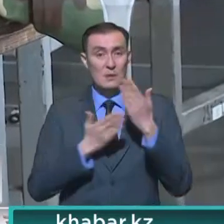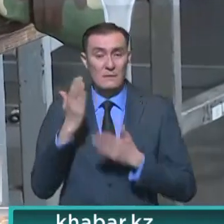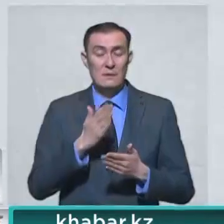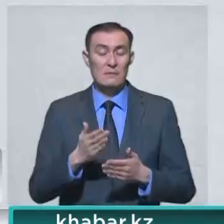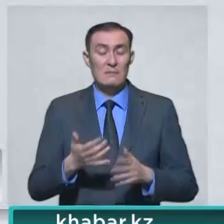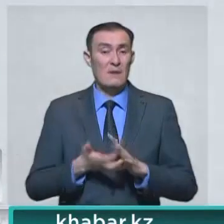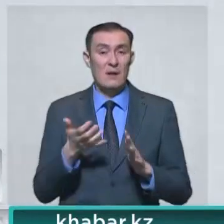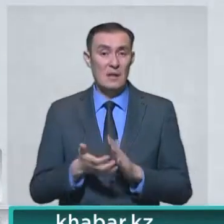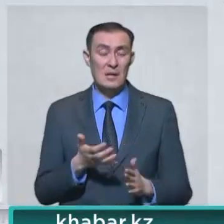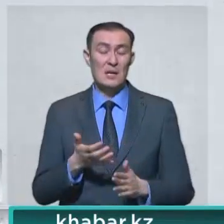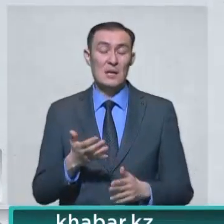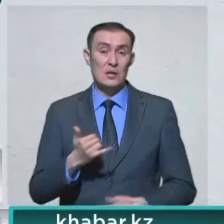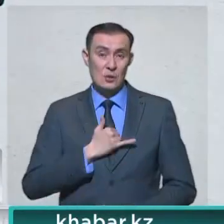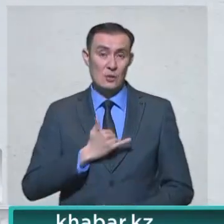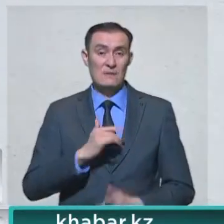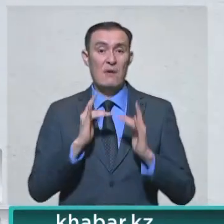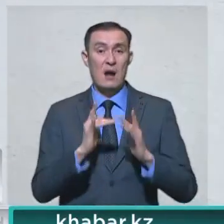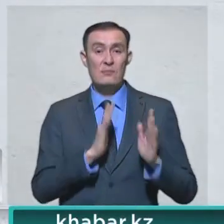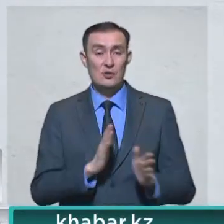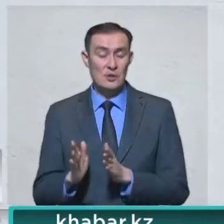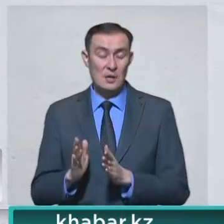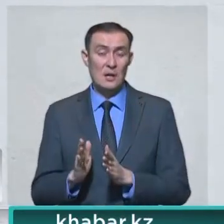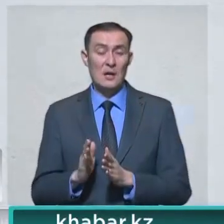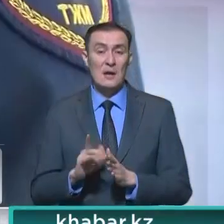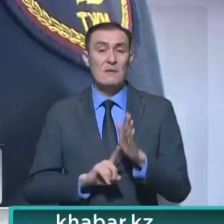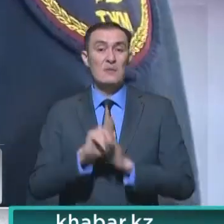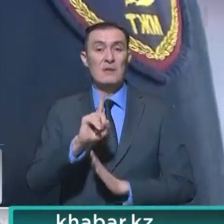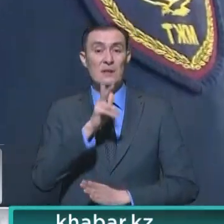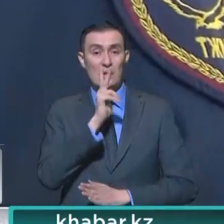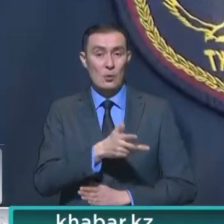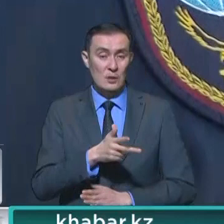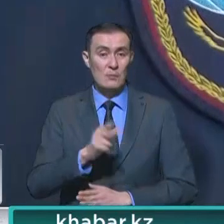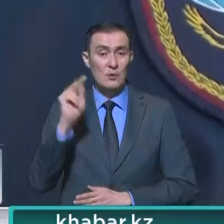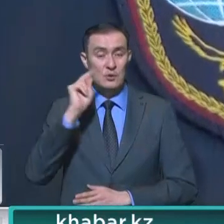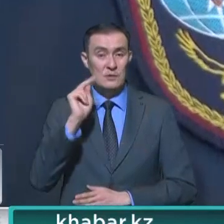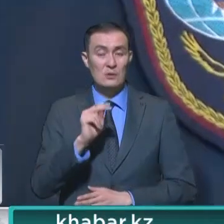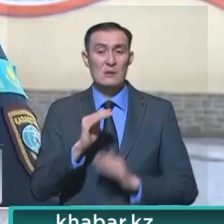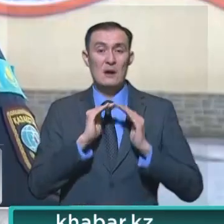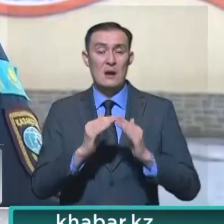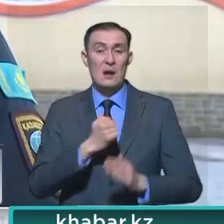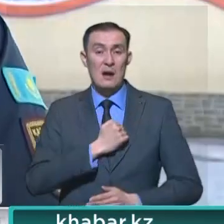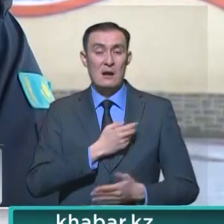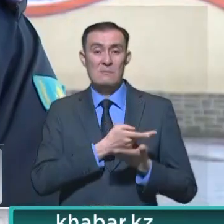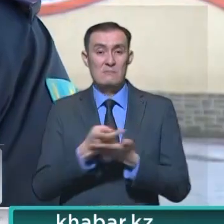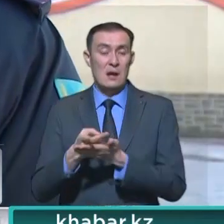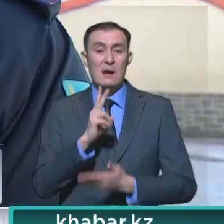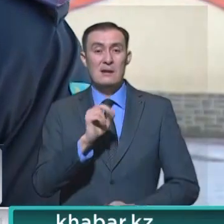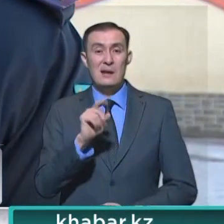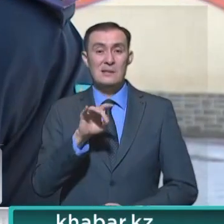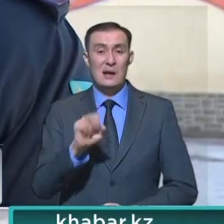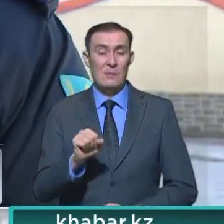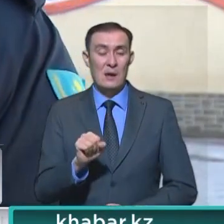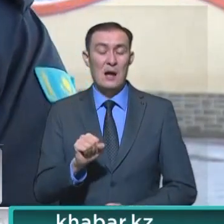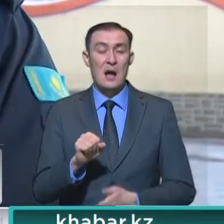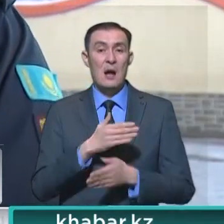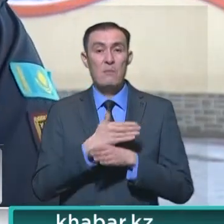не хватает. И у нас в общежитии первые 3 года мы в казарме учимся, а потом на 4-м курсе у нас в